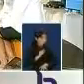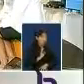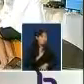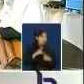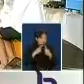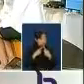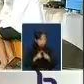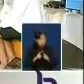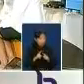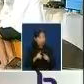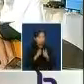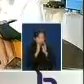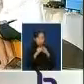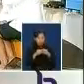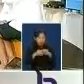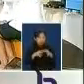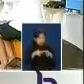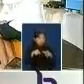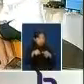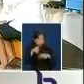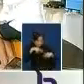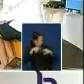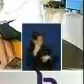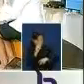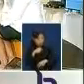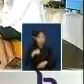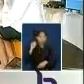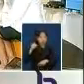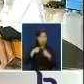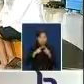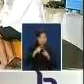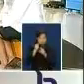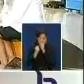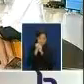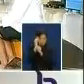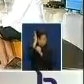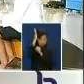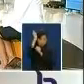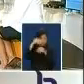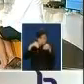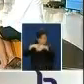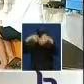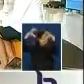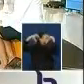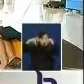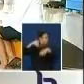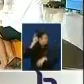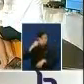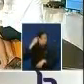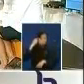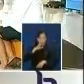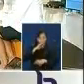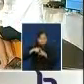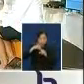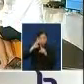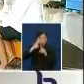เมื่อกี้ย้ำไปแล้วนะไอ้ถ้าตื่นตัวแบบนี้พอปีหน้าพอถึงสกอเดือนนะพอจะเข้าหน้าฝนปุ๊บต้องรีบทำความสะอาดก็ปิดเทอมก่อนจะเปิดเทอมว่ า